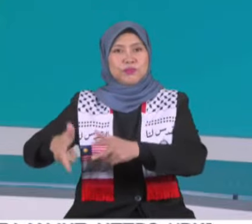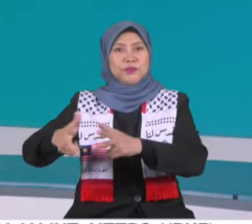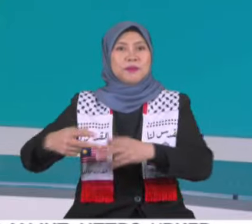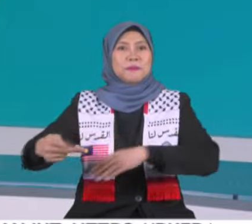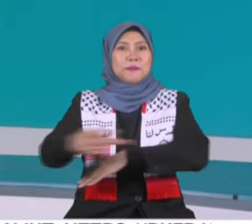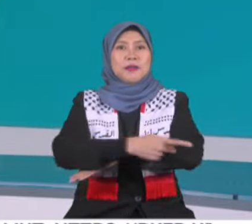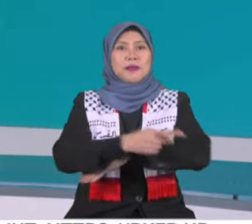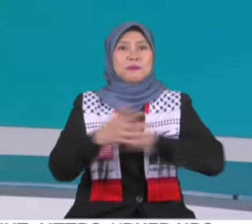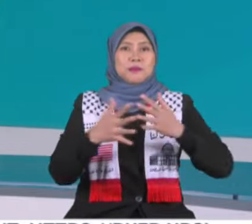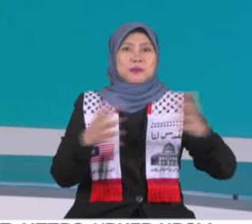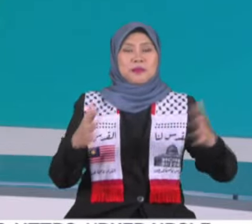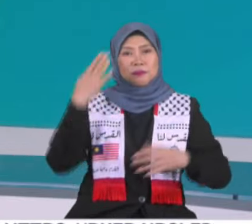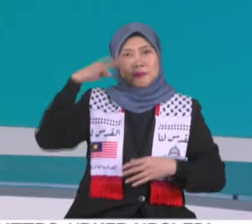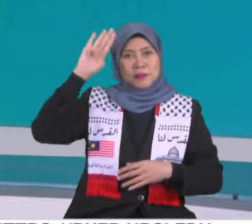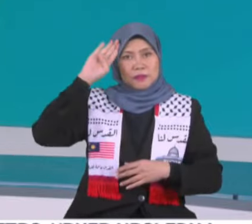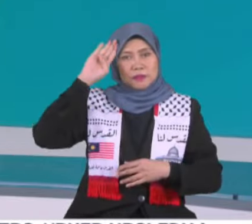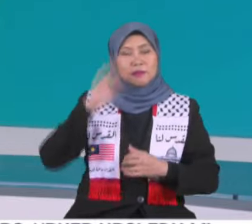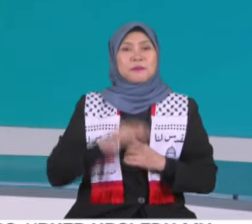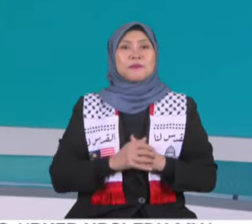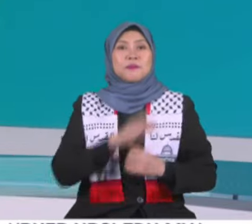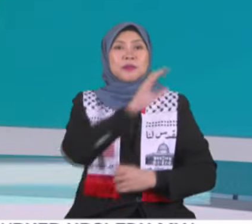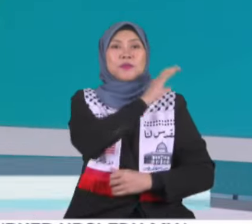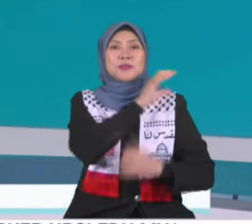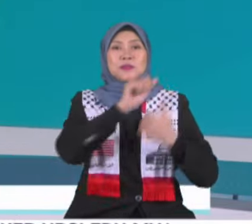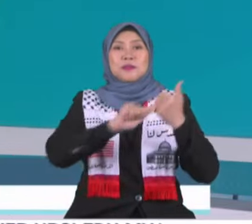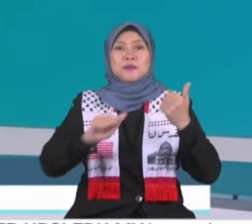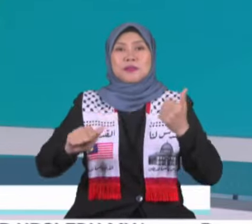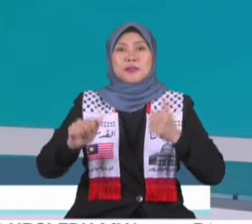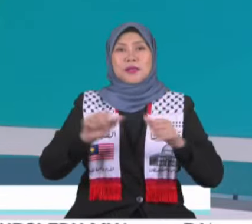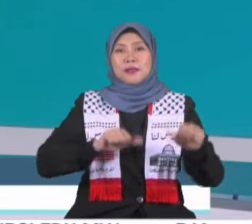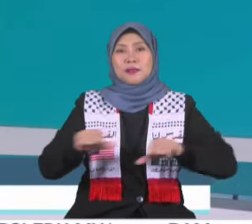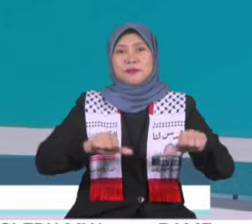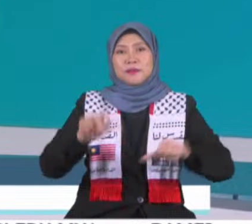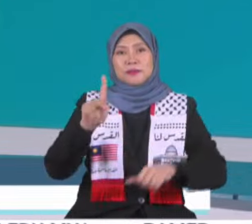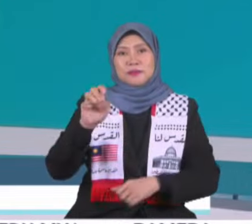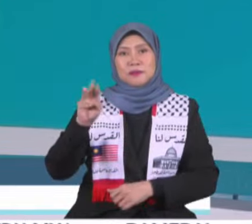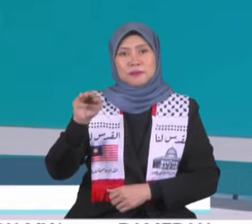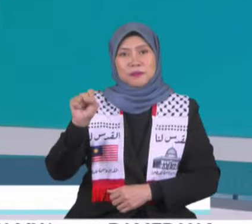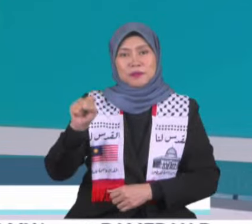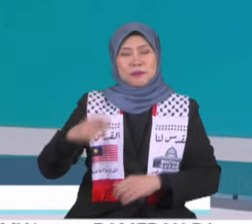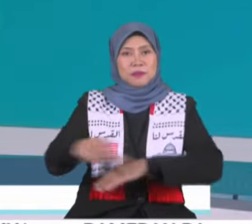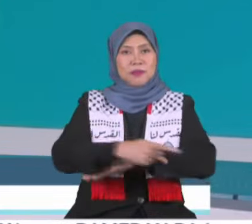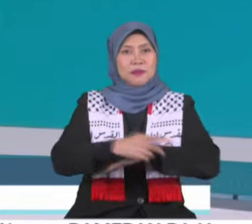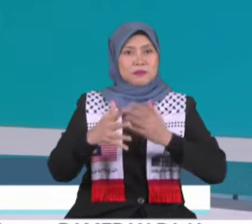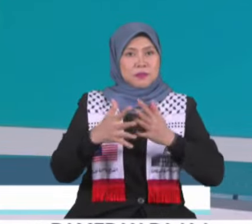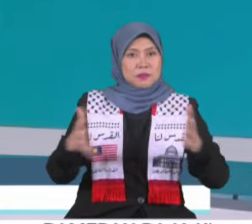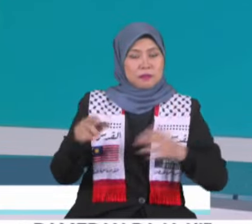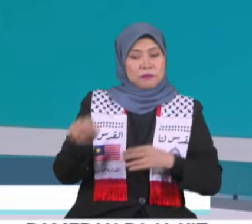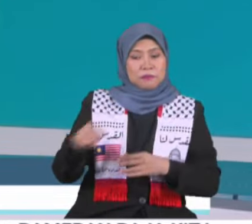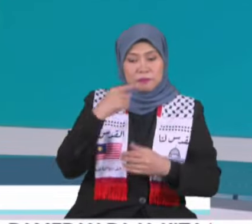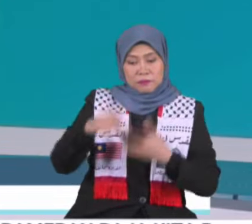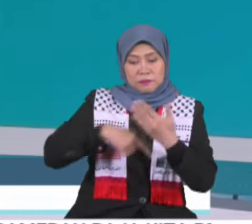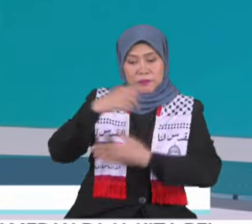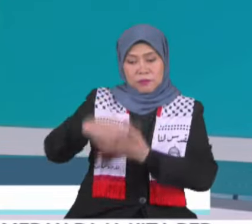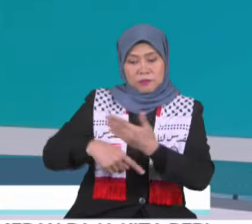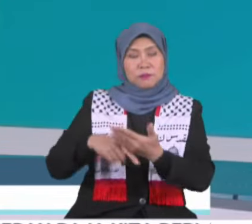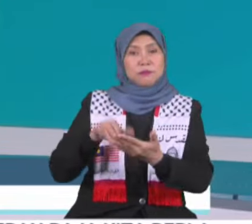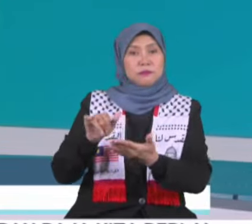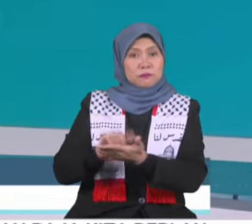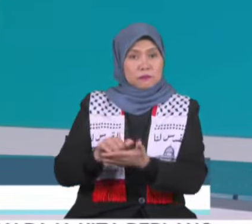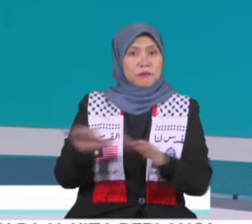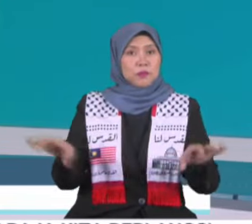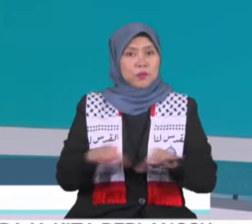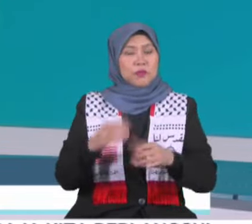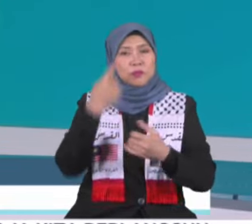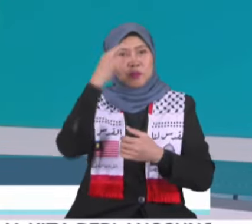sekitar Padang Besar Perlis. Menurut pengerusi jawatankuasa aktiviti kemas Padang Besar, Ruzaini Rais, program itu dilaksana